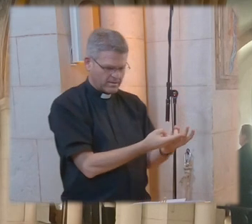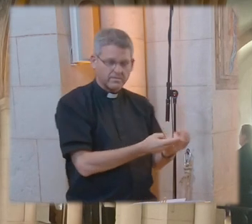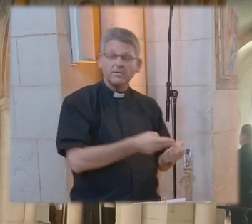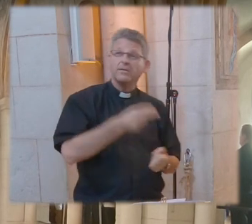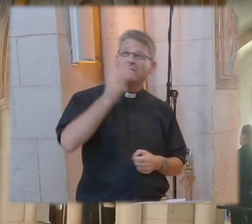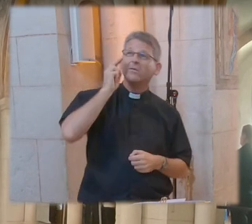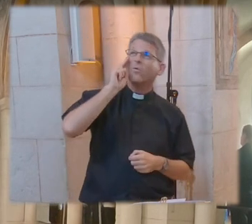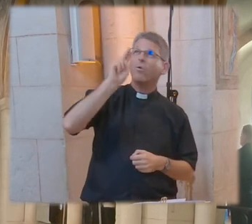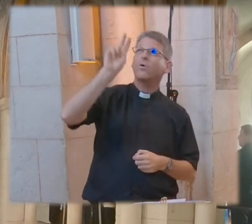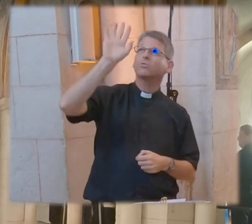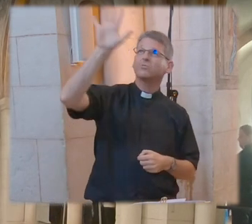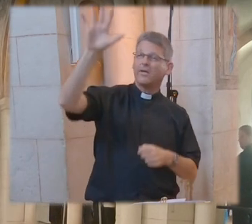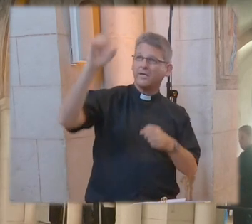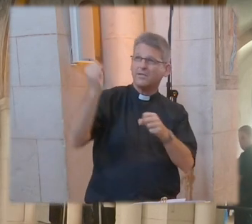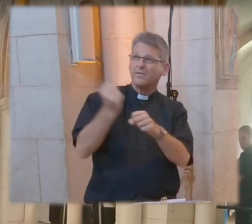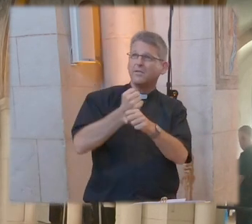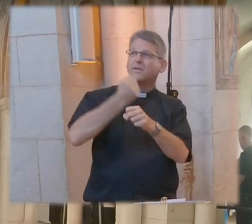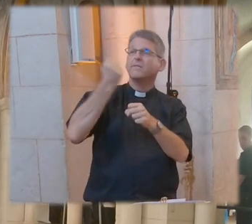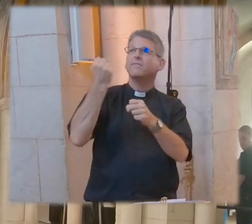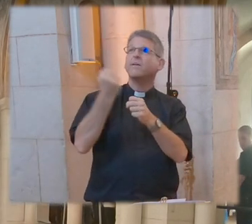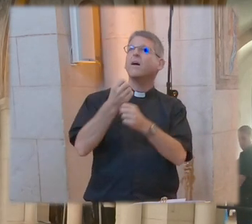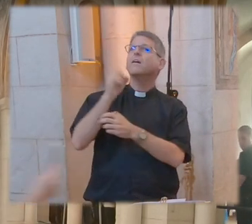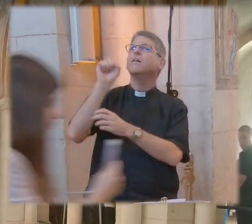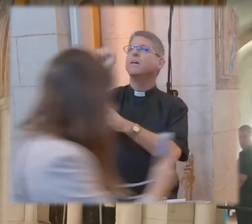Wir alle sind aufgerufen, Zeugen zu sein.